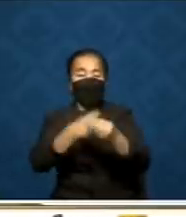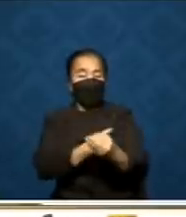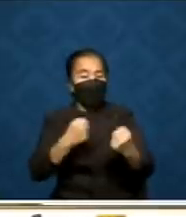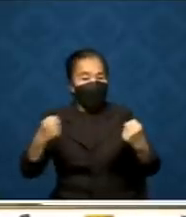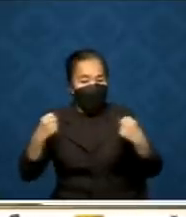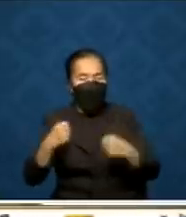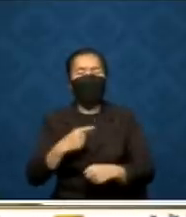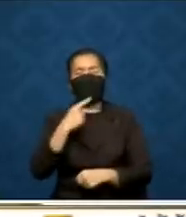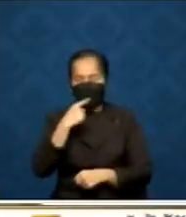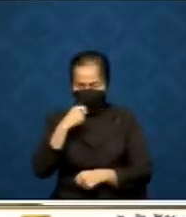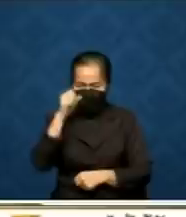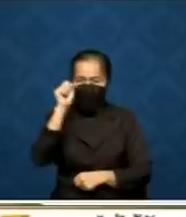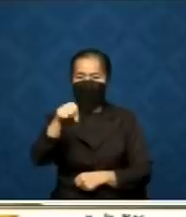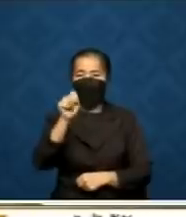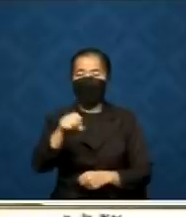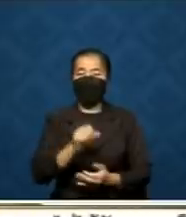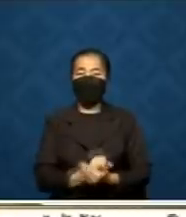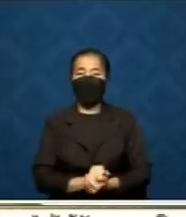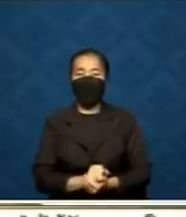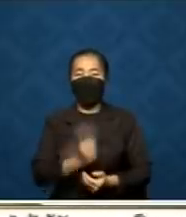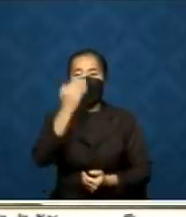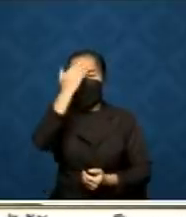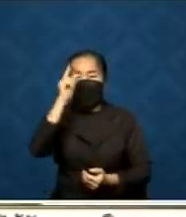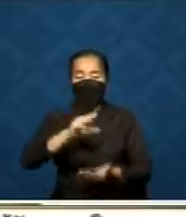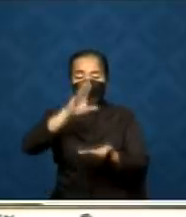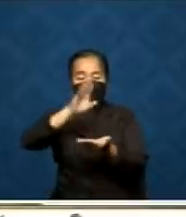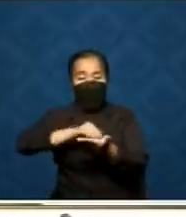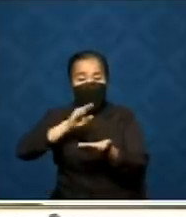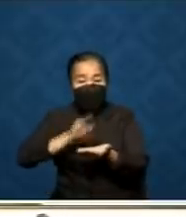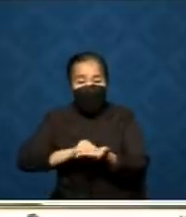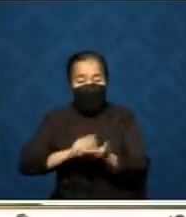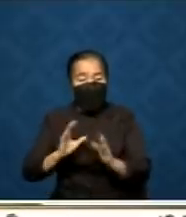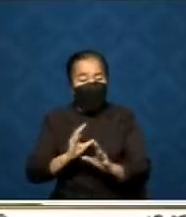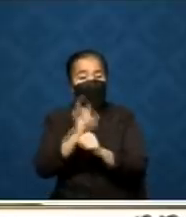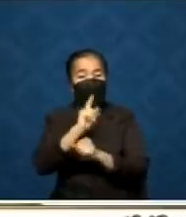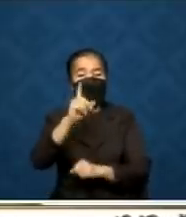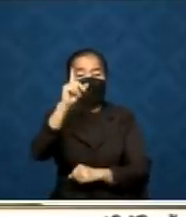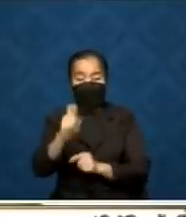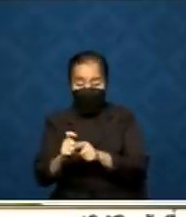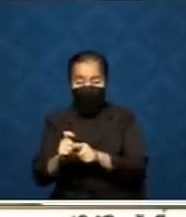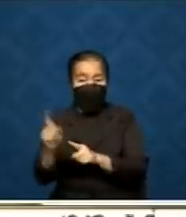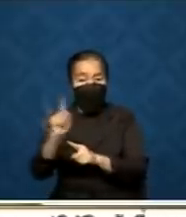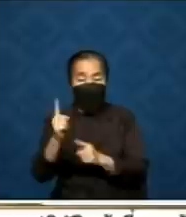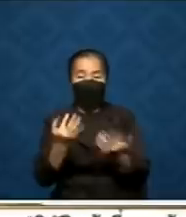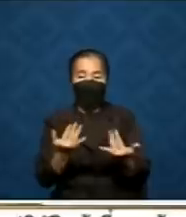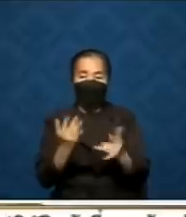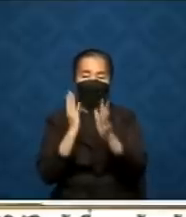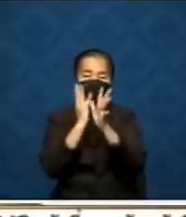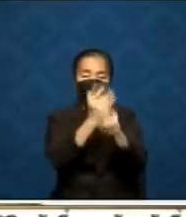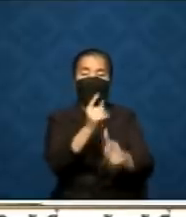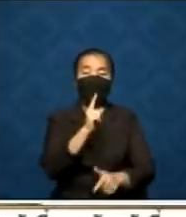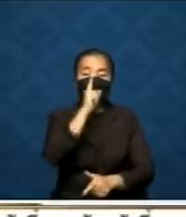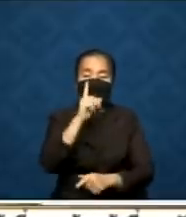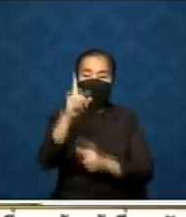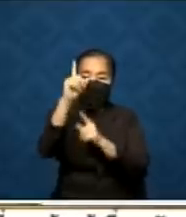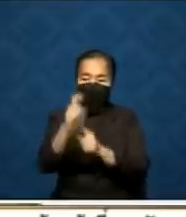ด้วยแน่นอนหัวข้อมูลที่น่าสลบผู้ตายในช่วงรอตรวจเยอะที่